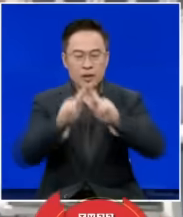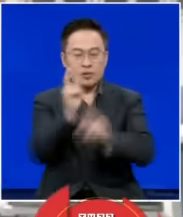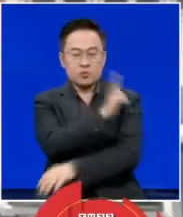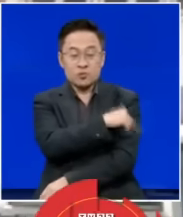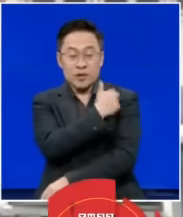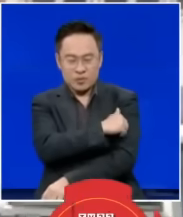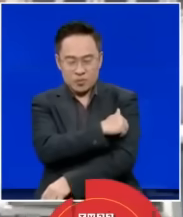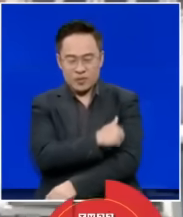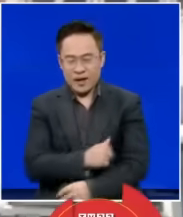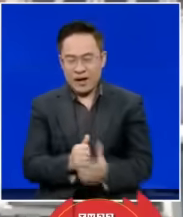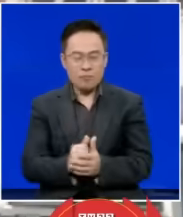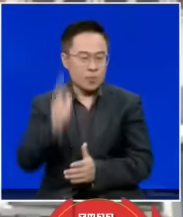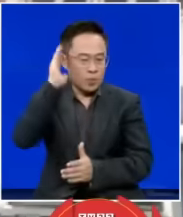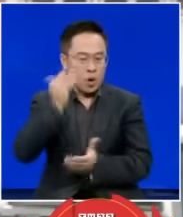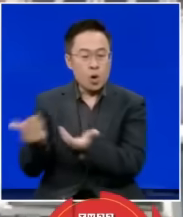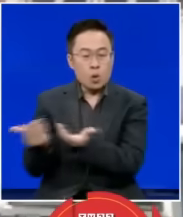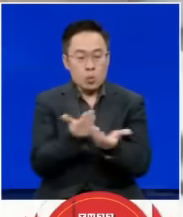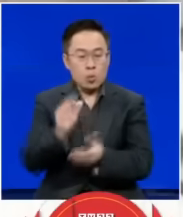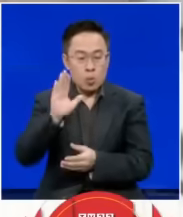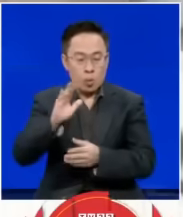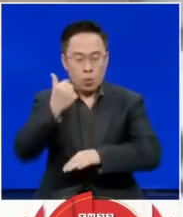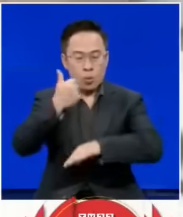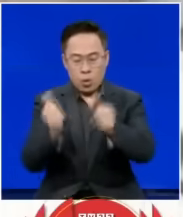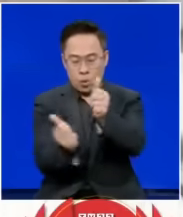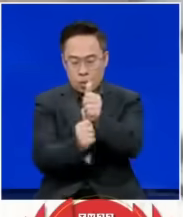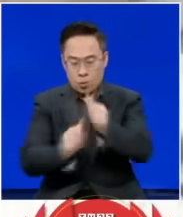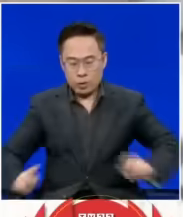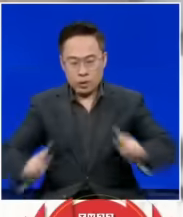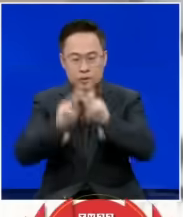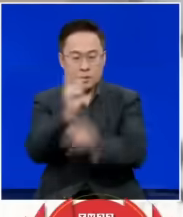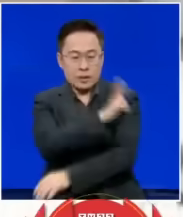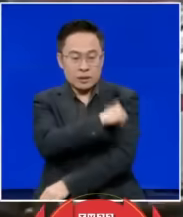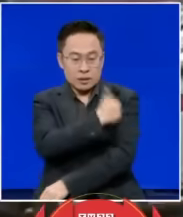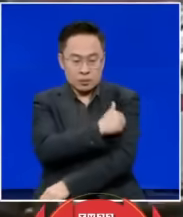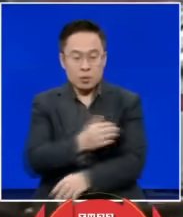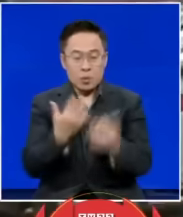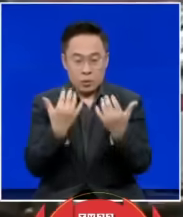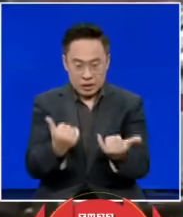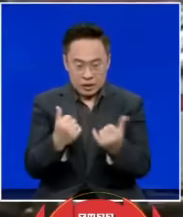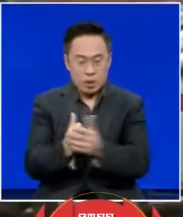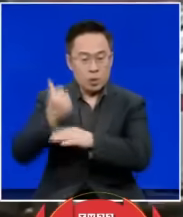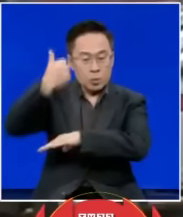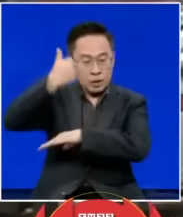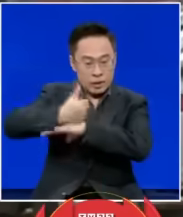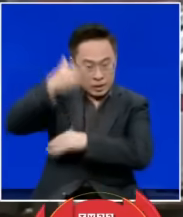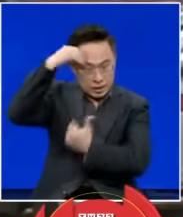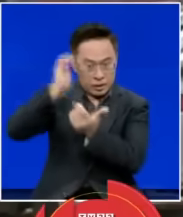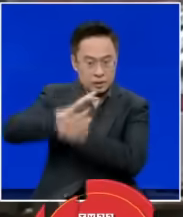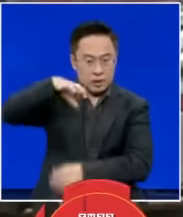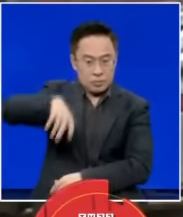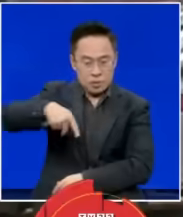ขค่ะล่าสุดนะคะพันตำรวจเอกสัญญาอุบลวิรัตนาผู้กำกับสน.ประชาชื่นก็บอกว่าหลังจากเกิดเหตุเนี่